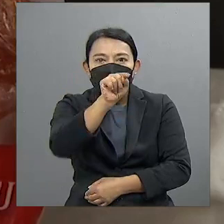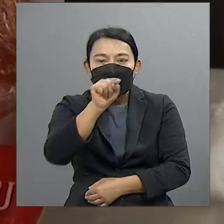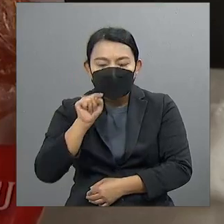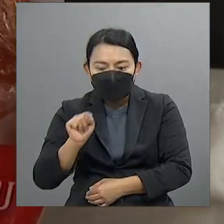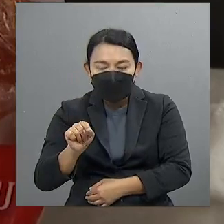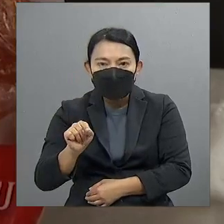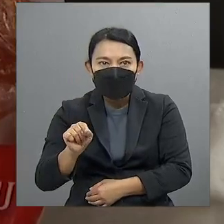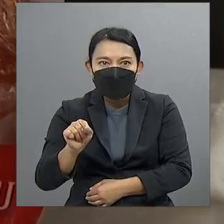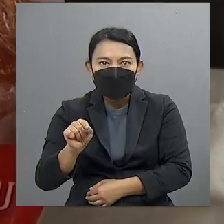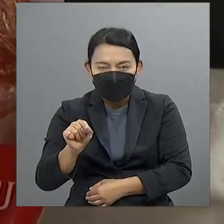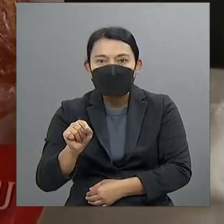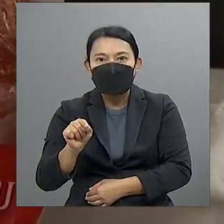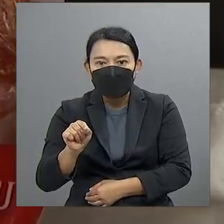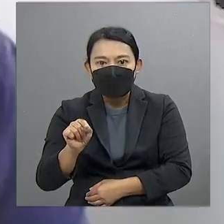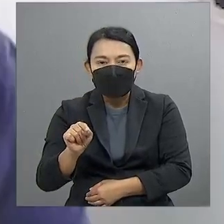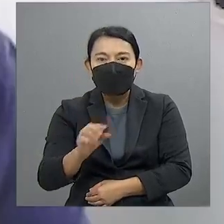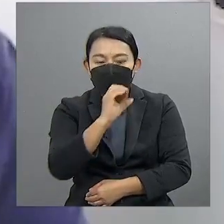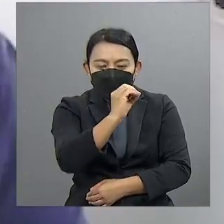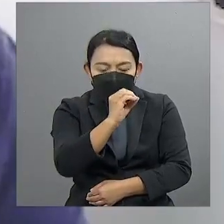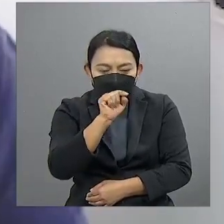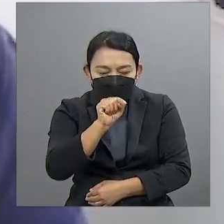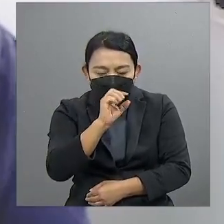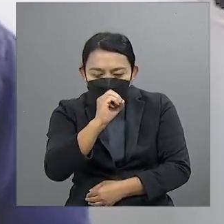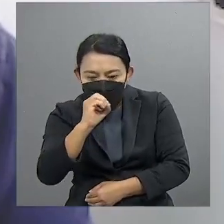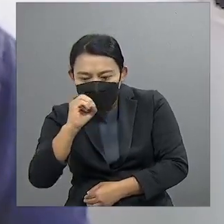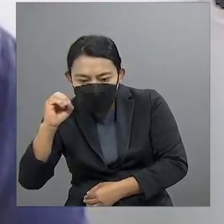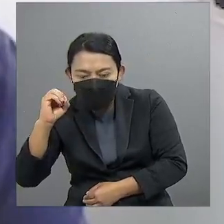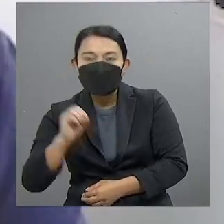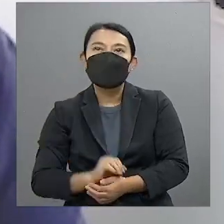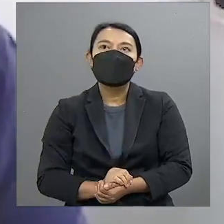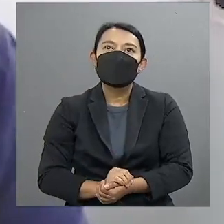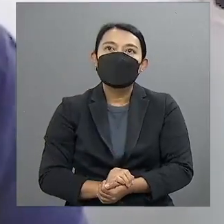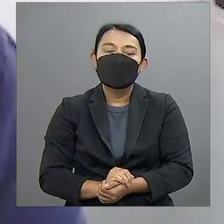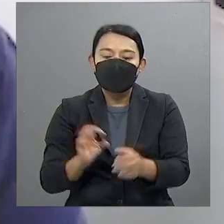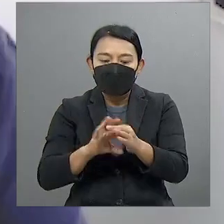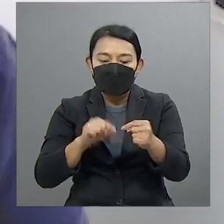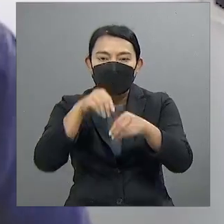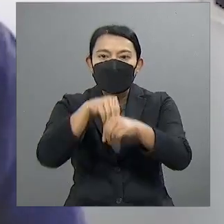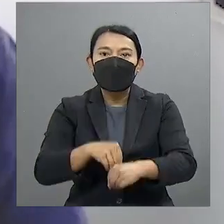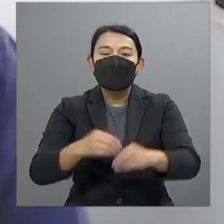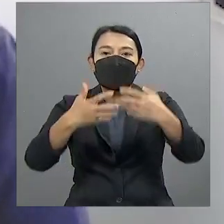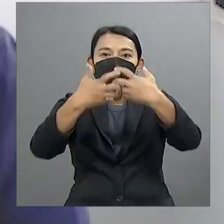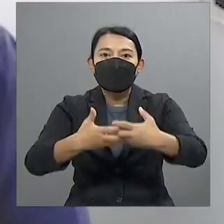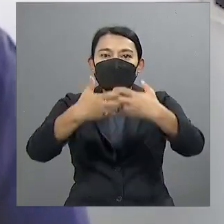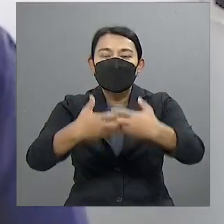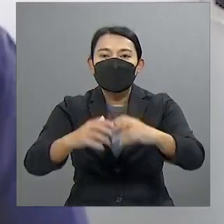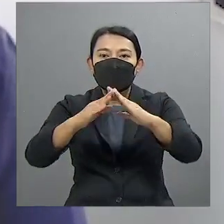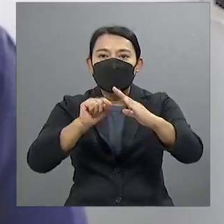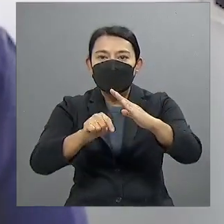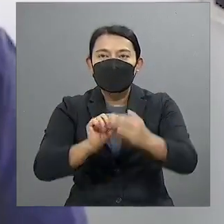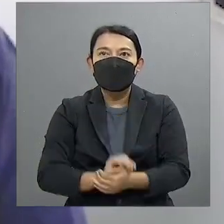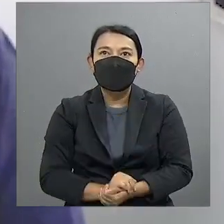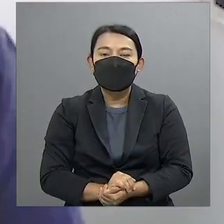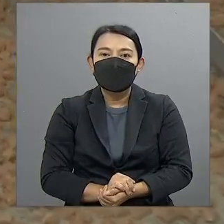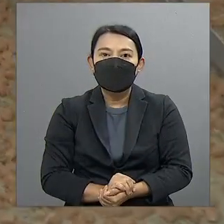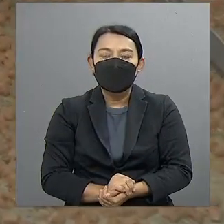บจะ0.0000เลยเพราะว่าถ้าได้มีโอกาสเข้าไปดูในโรงงานอาหารทั่วไปนะครับการปฏิบัติตัวพื้นฐานของเขาเนี่ยก็จะมี